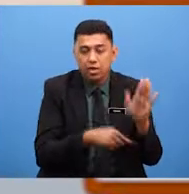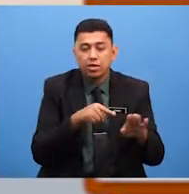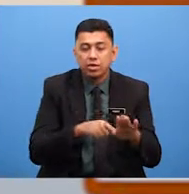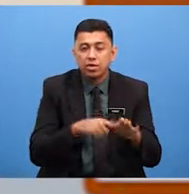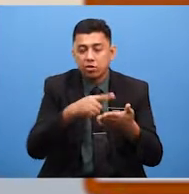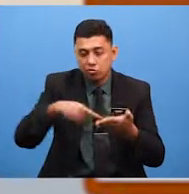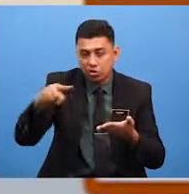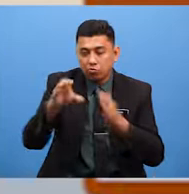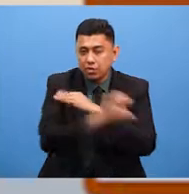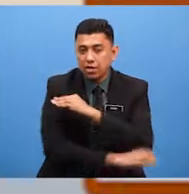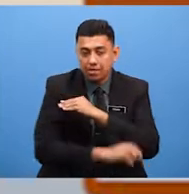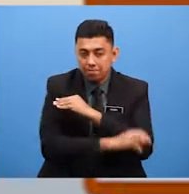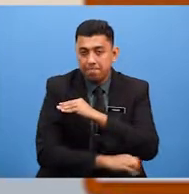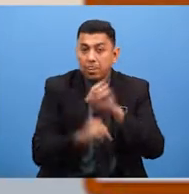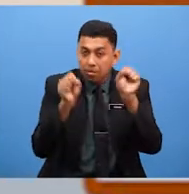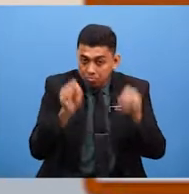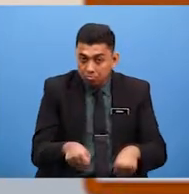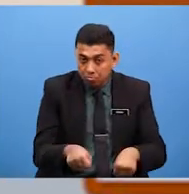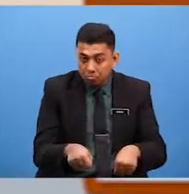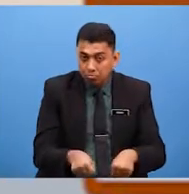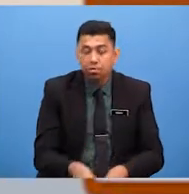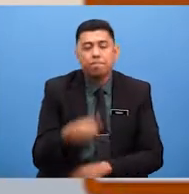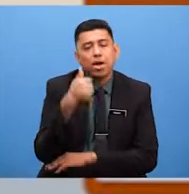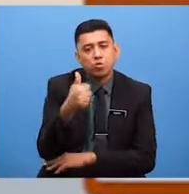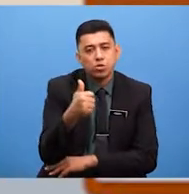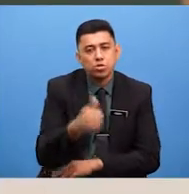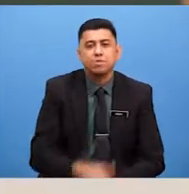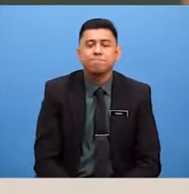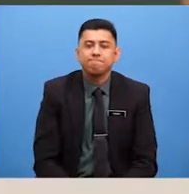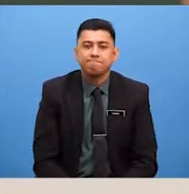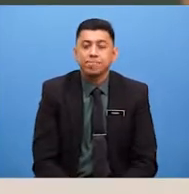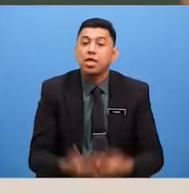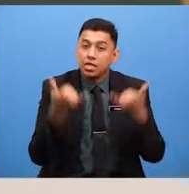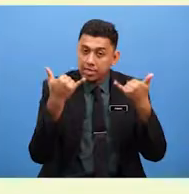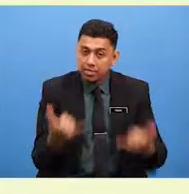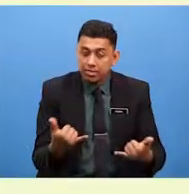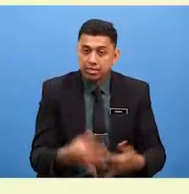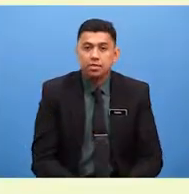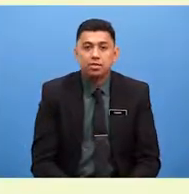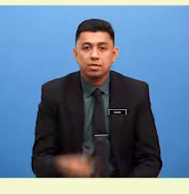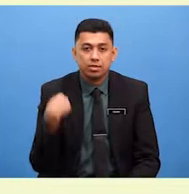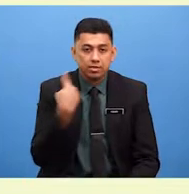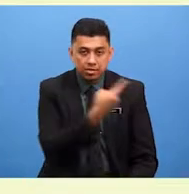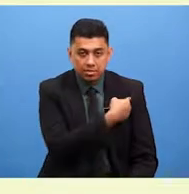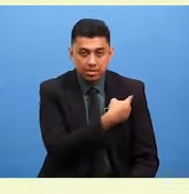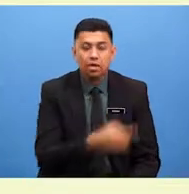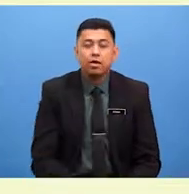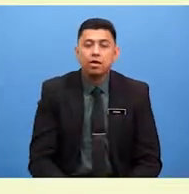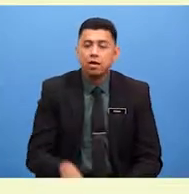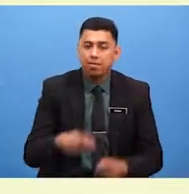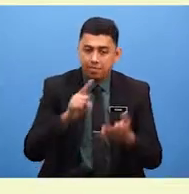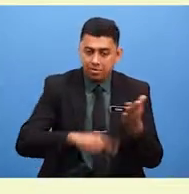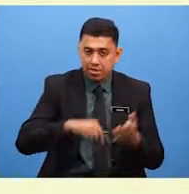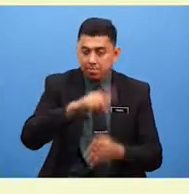sesuatu negara? Boleh? Bagus. Sekarang, kita lihat